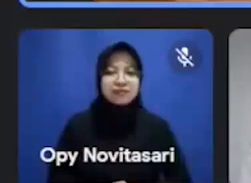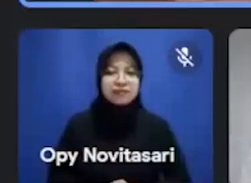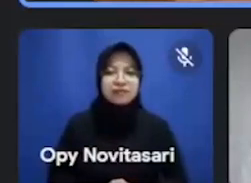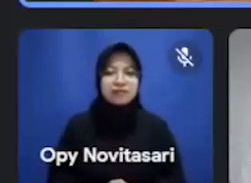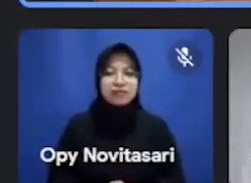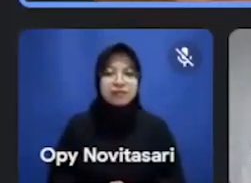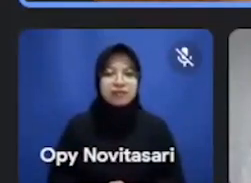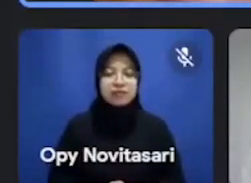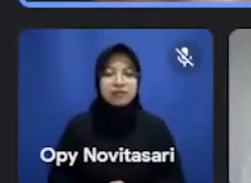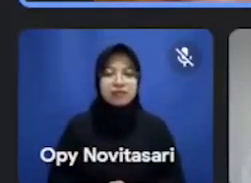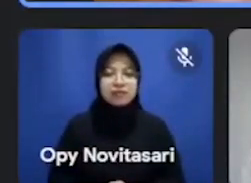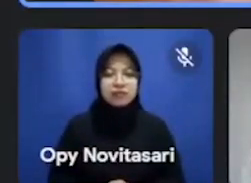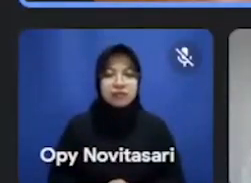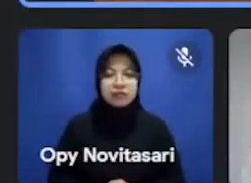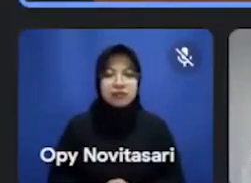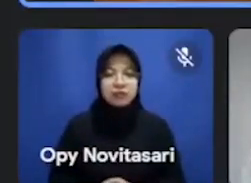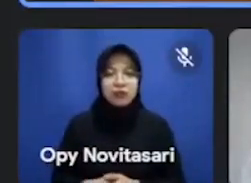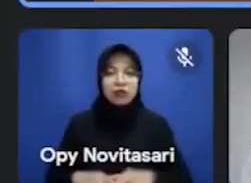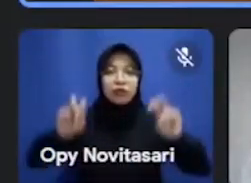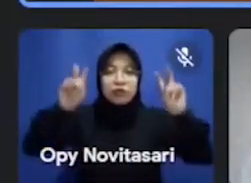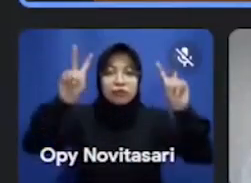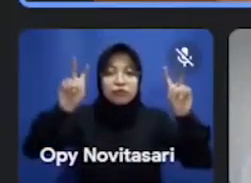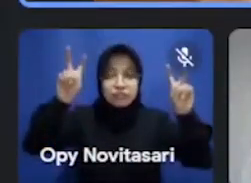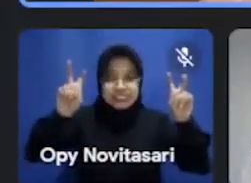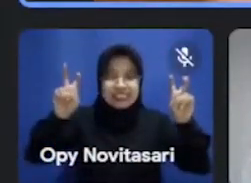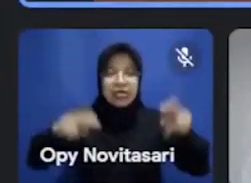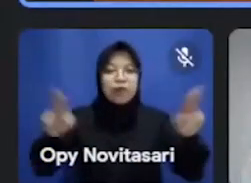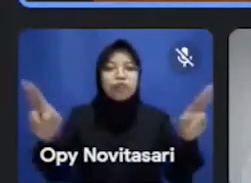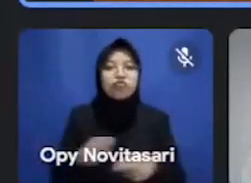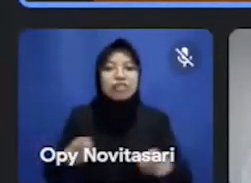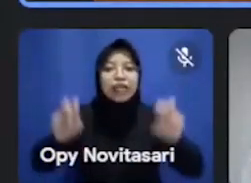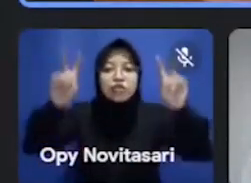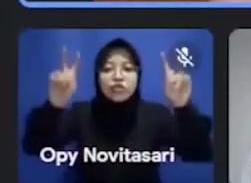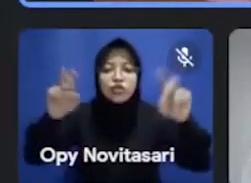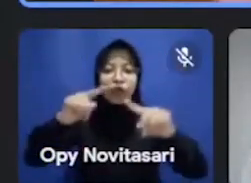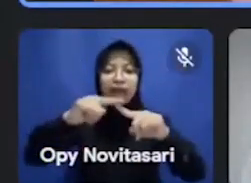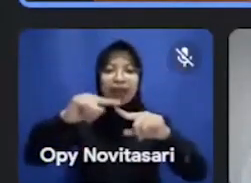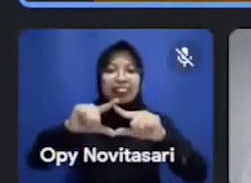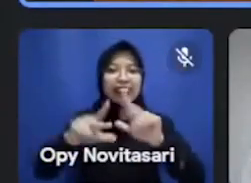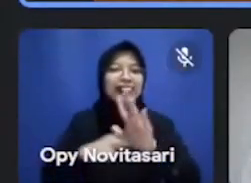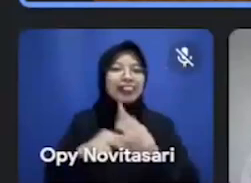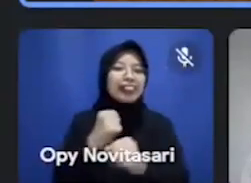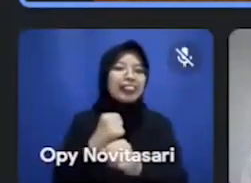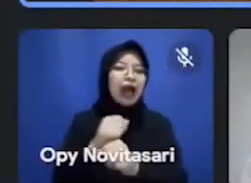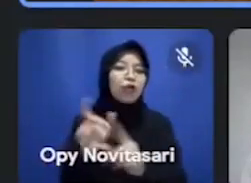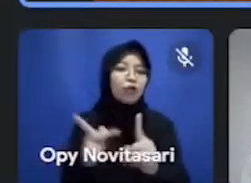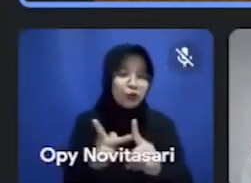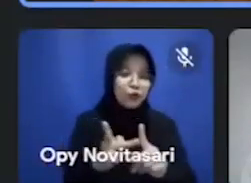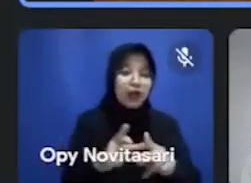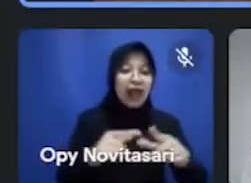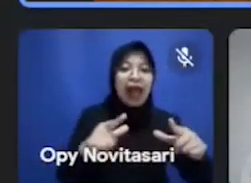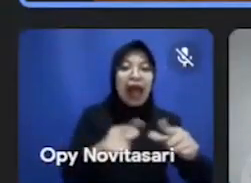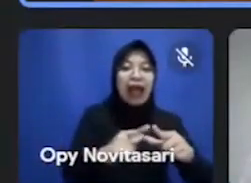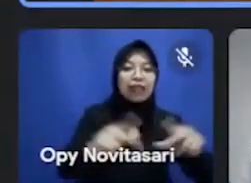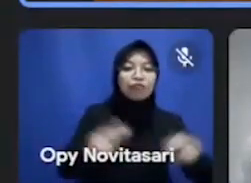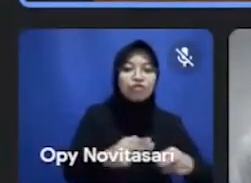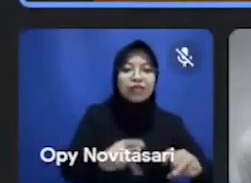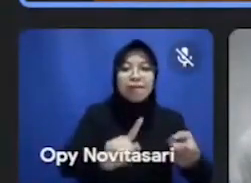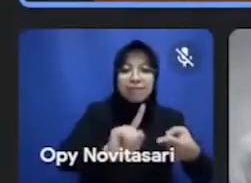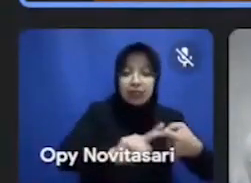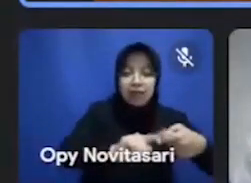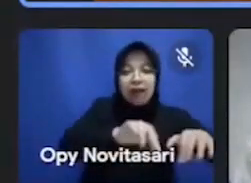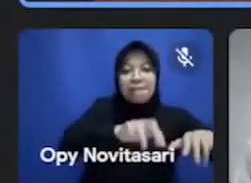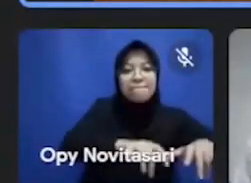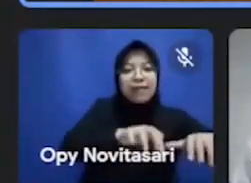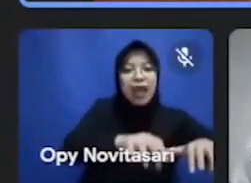ee musik saya berjudul tangguh itu musiknya ada piano di situ instrumental piano